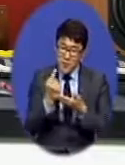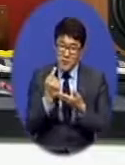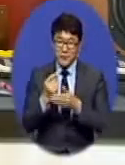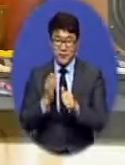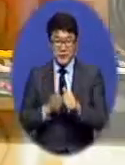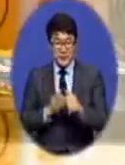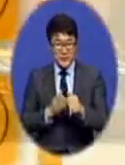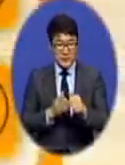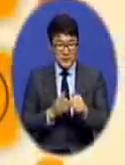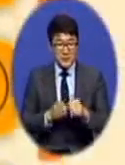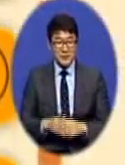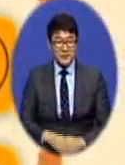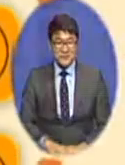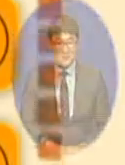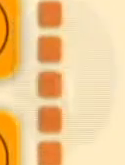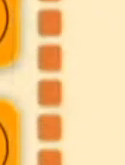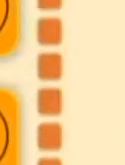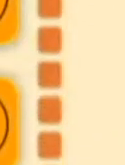나와주세요.